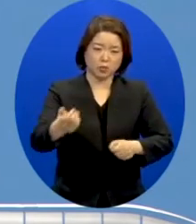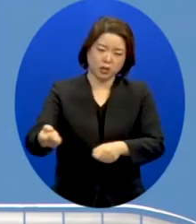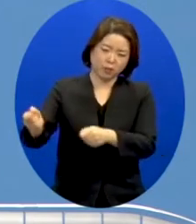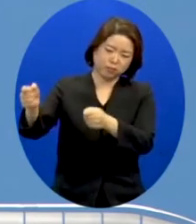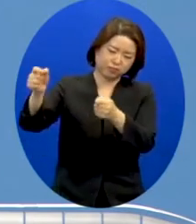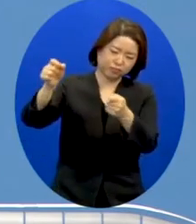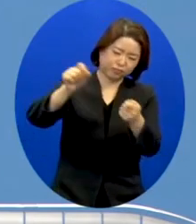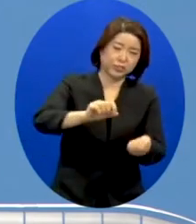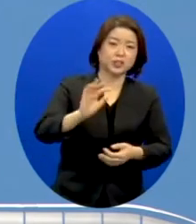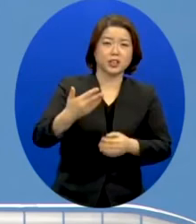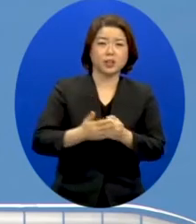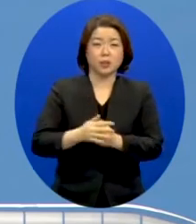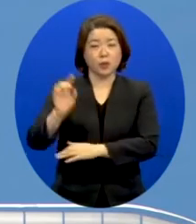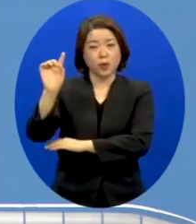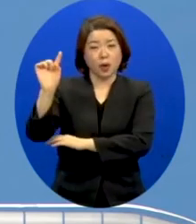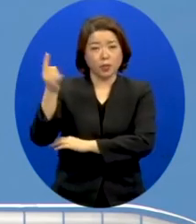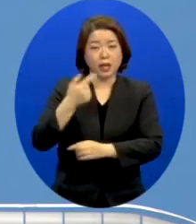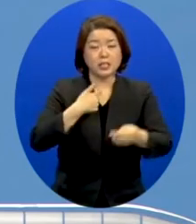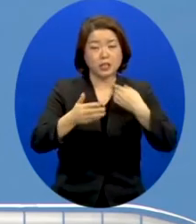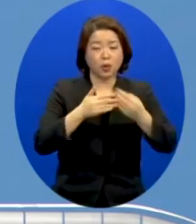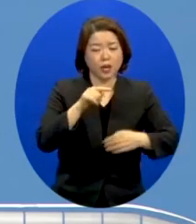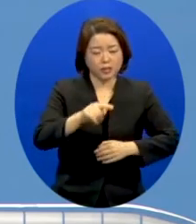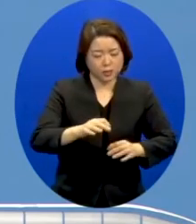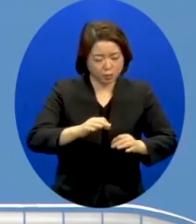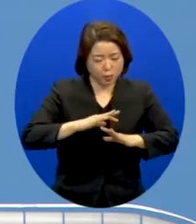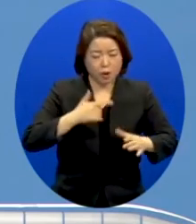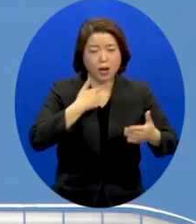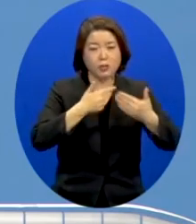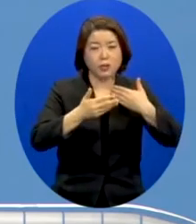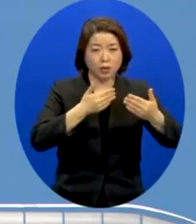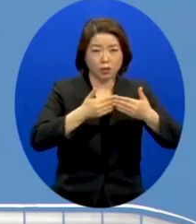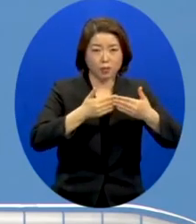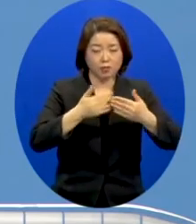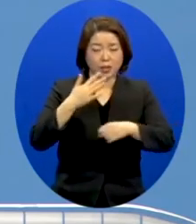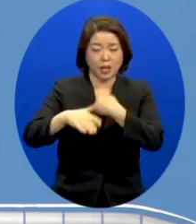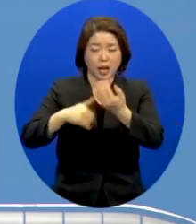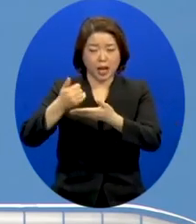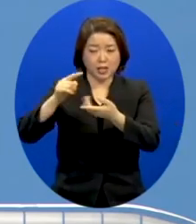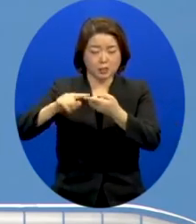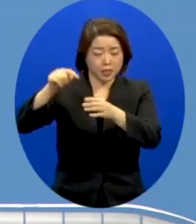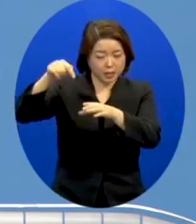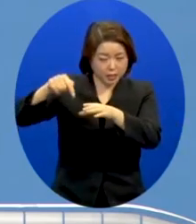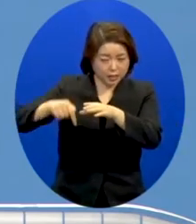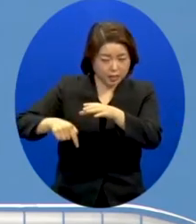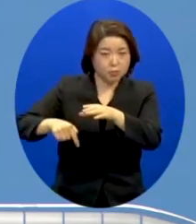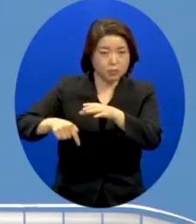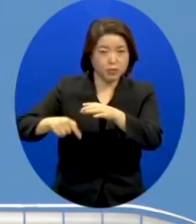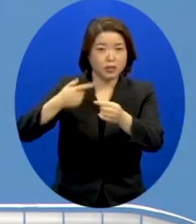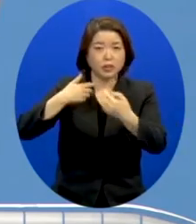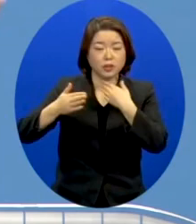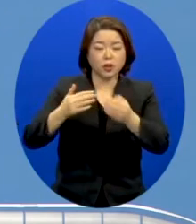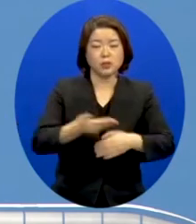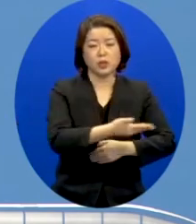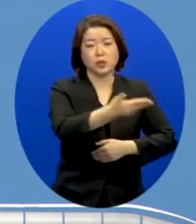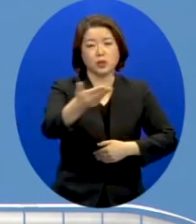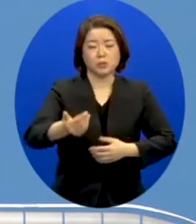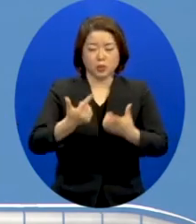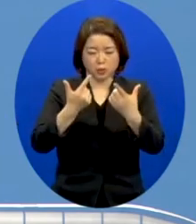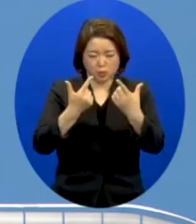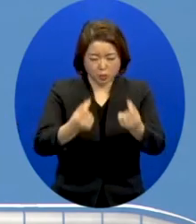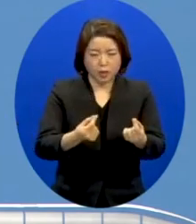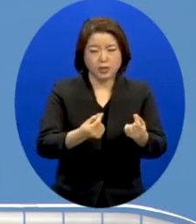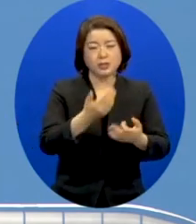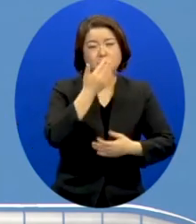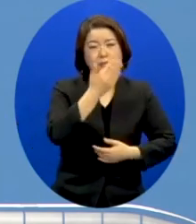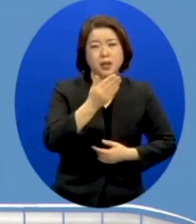다윗이 경험했던 그 놀라운 체험들 하나님의 대한 깊은 경험이 여러분에게도 오게 됩니다